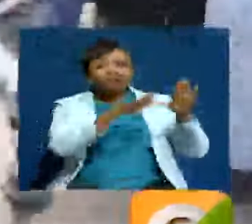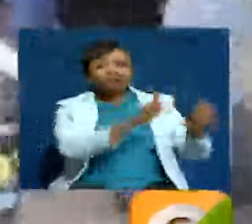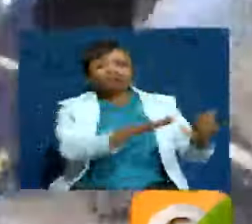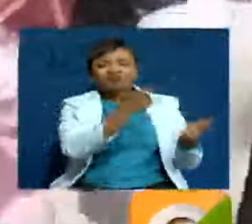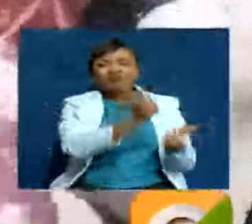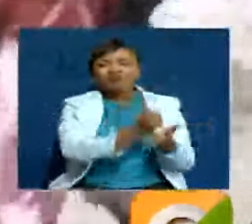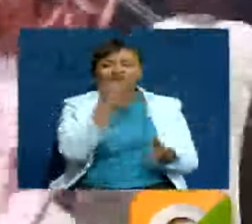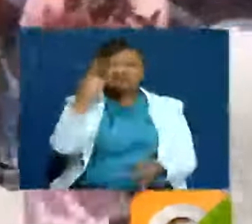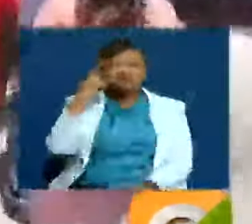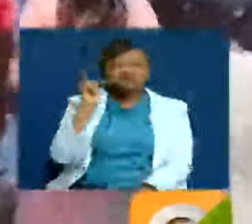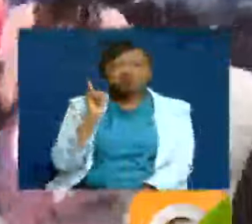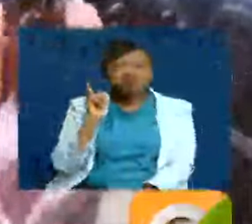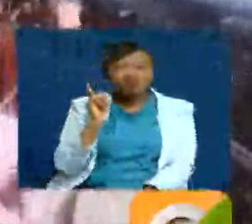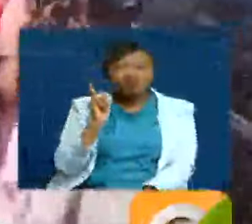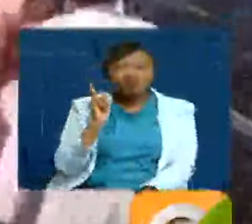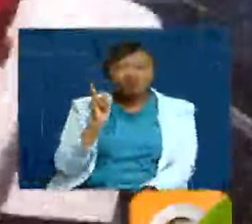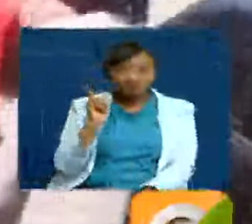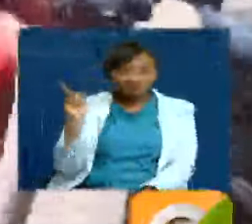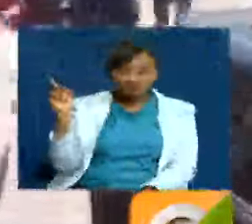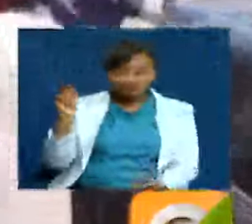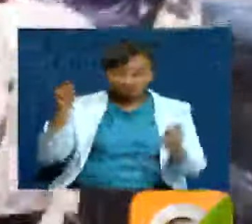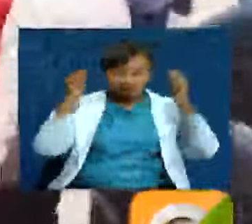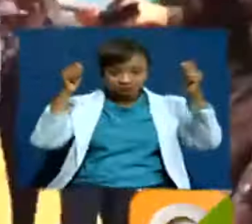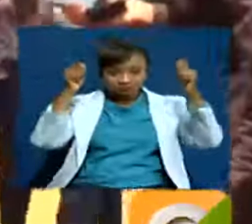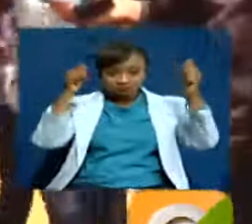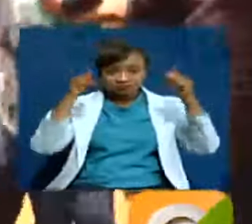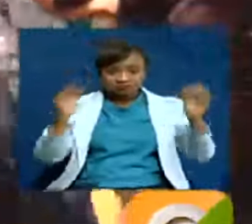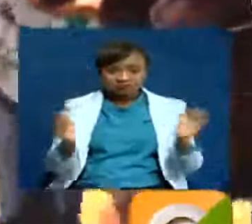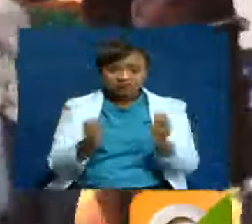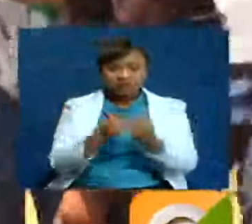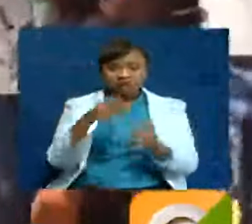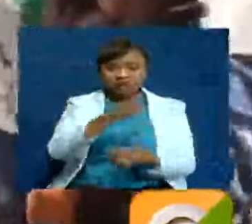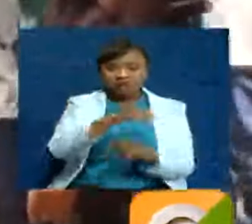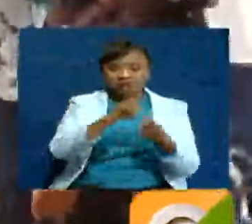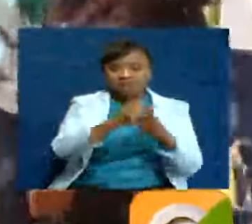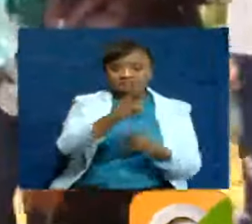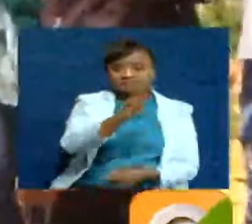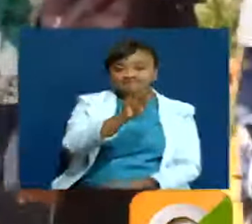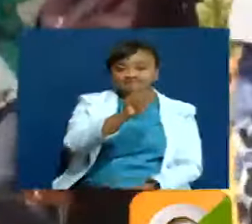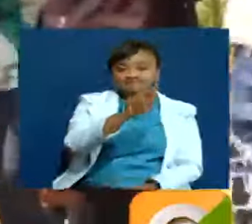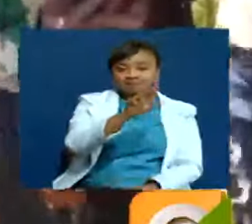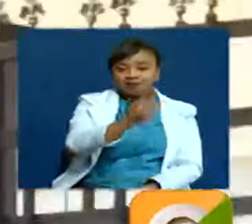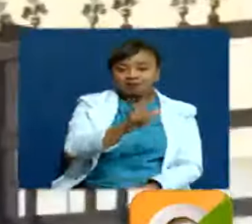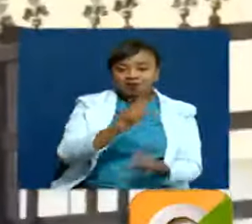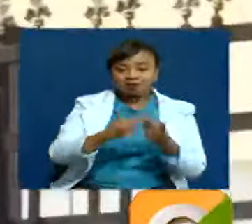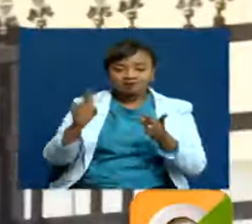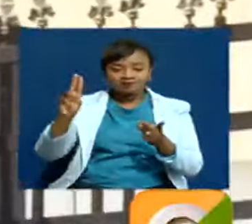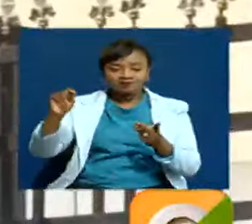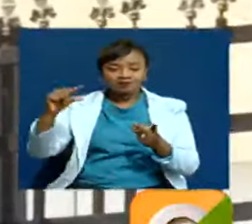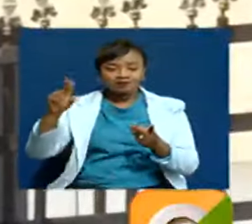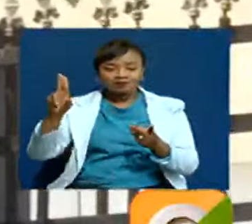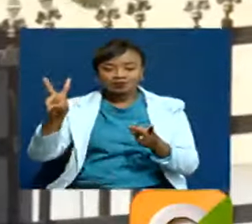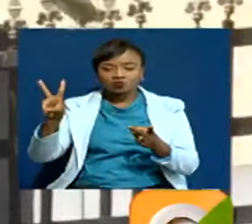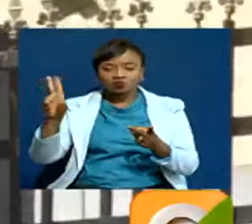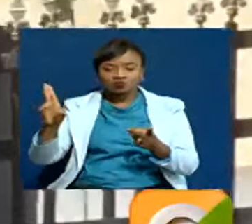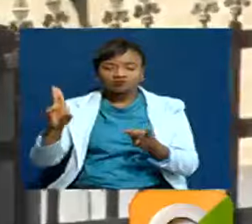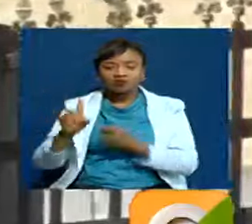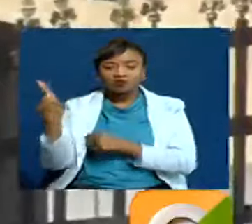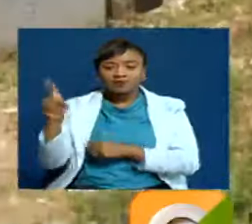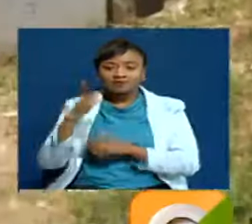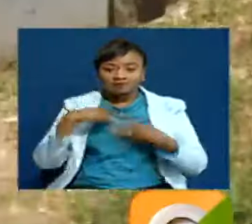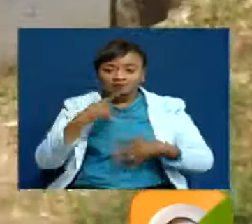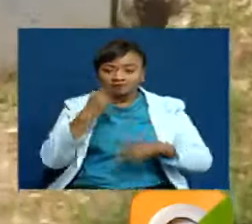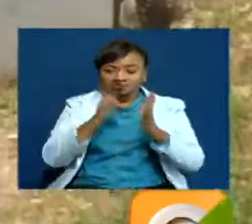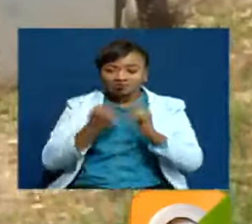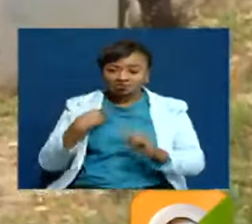ofisini. Maandamano hayo yalifanyika katika maeneo ya Maua na Ngubu, wakazi hao wakiahidi kurejea kufunga ofisi